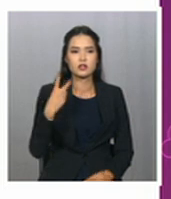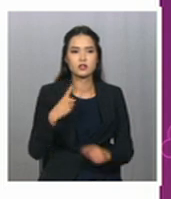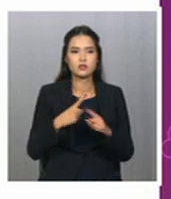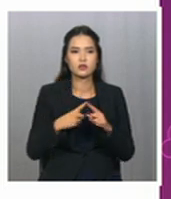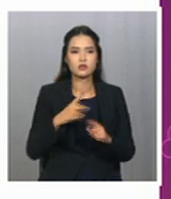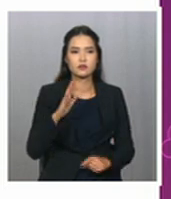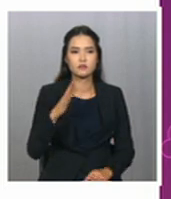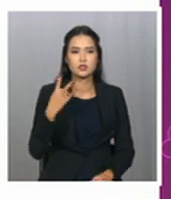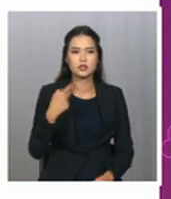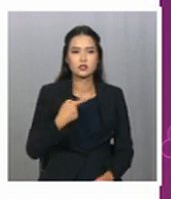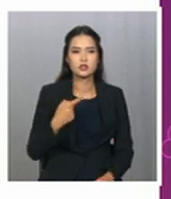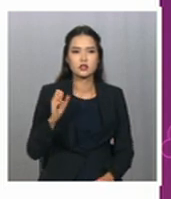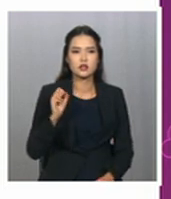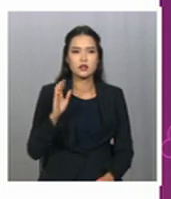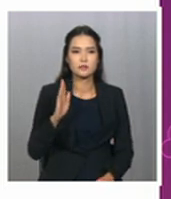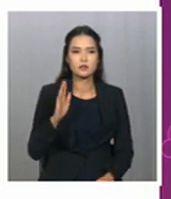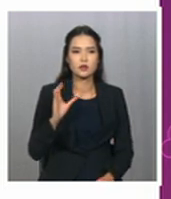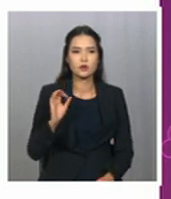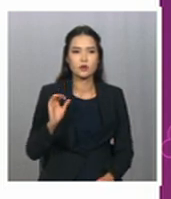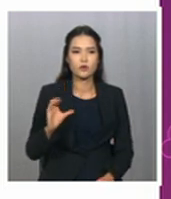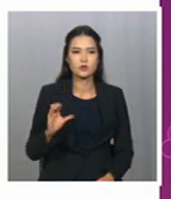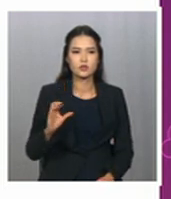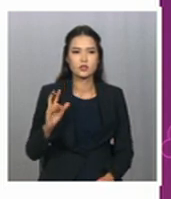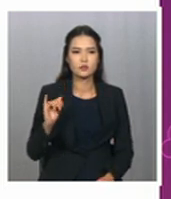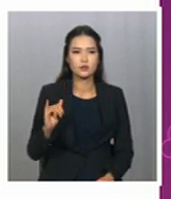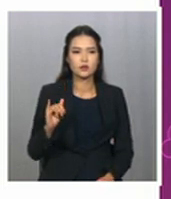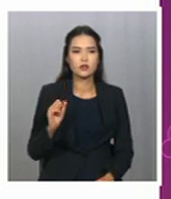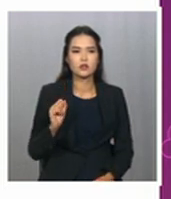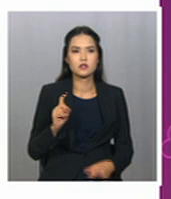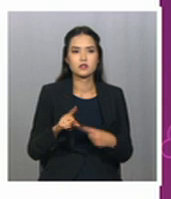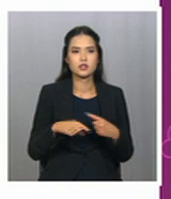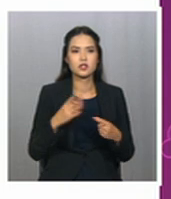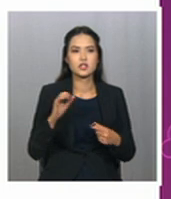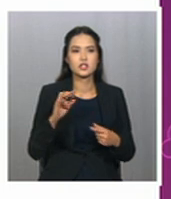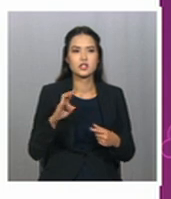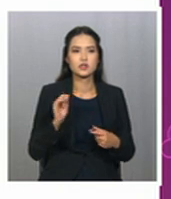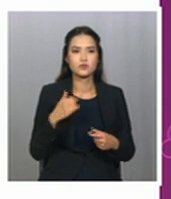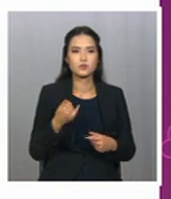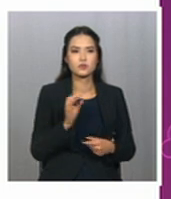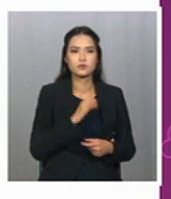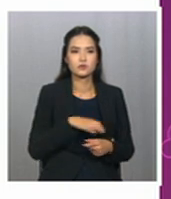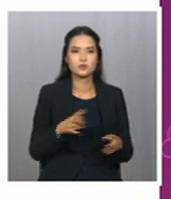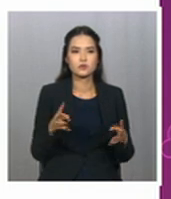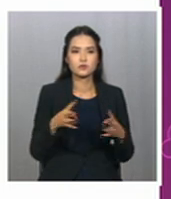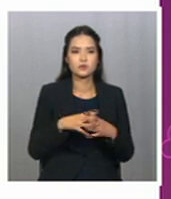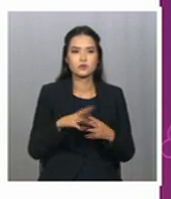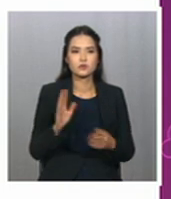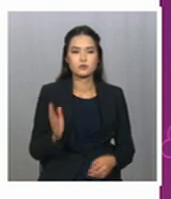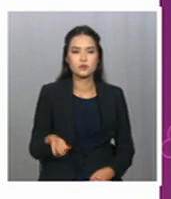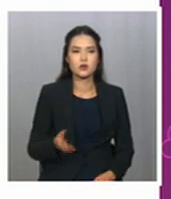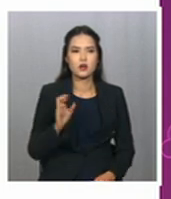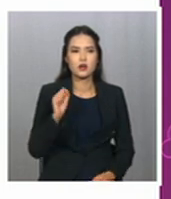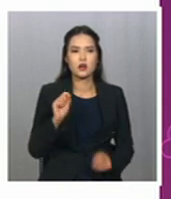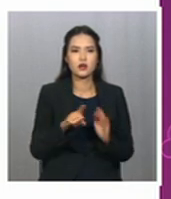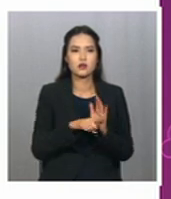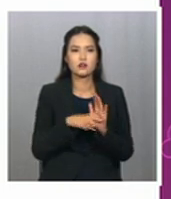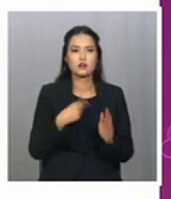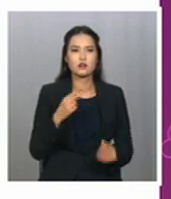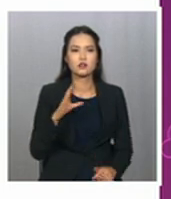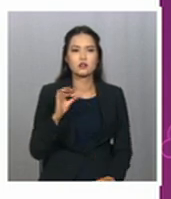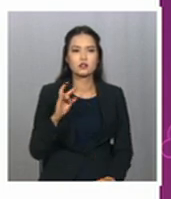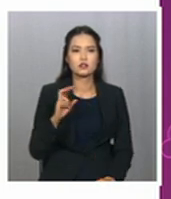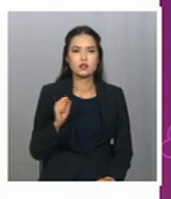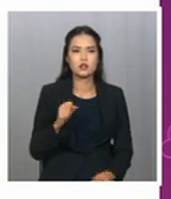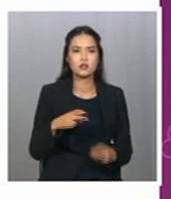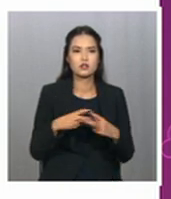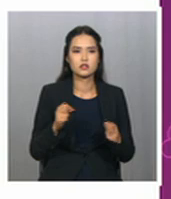астына. Ары қарай синустар теоремасын қолданамыз. Яғни бізде мына жерде С қабырғасы табылды,